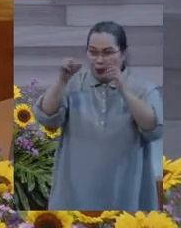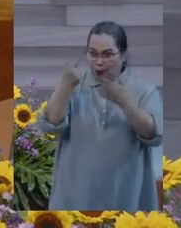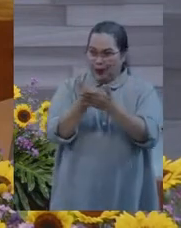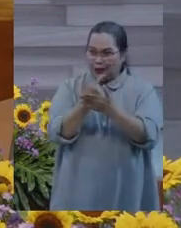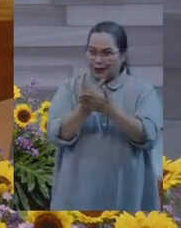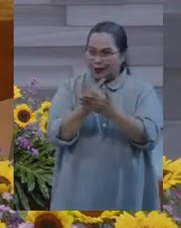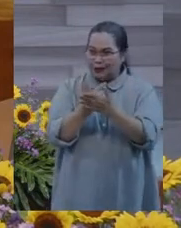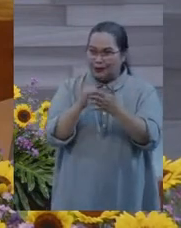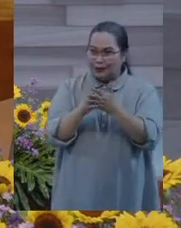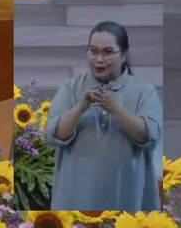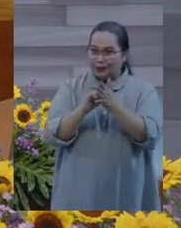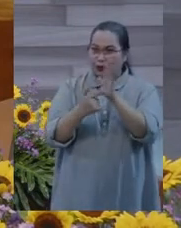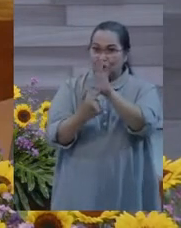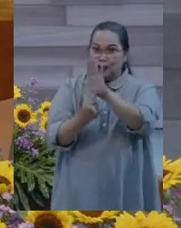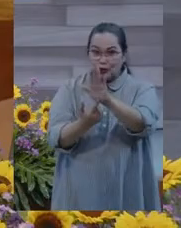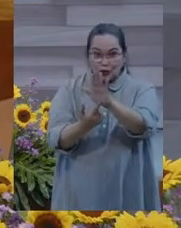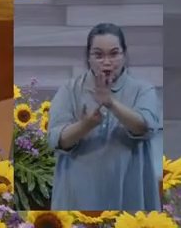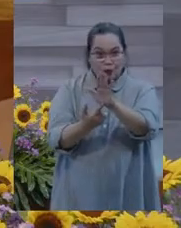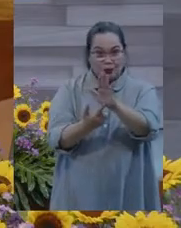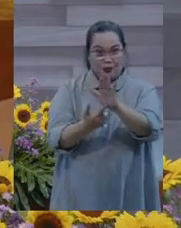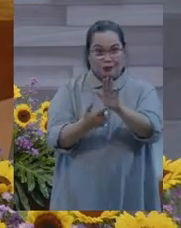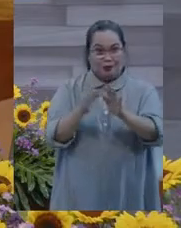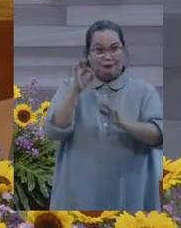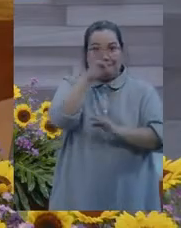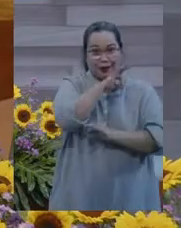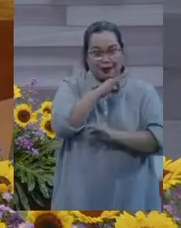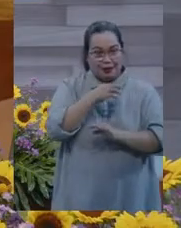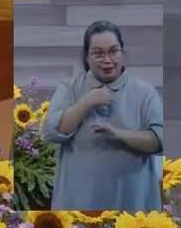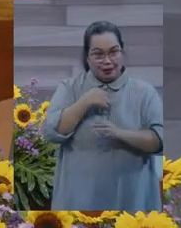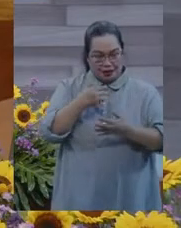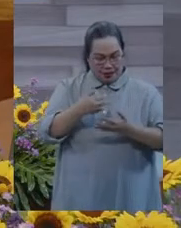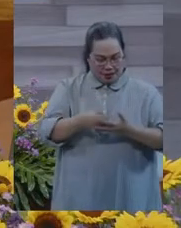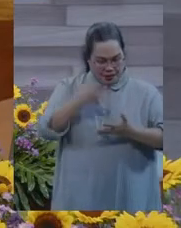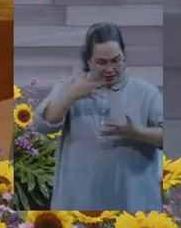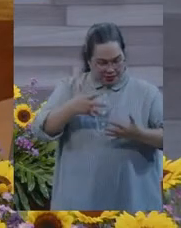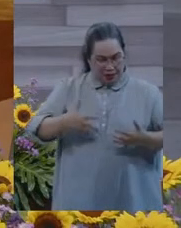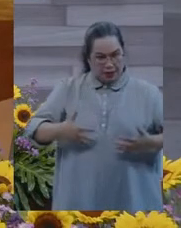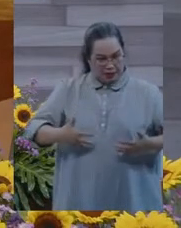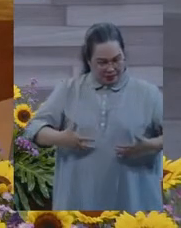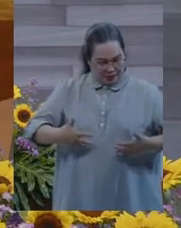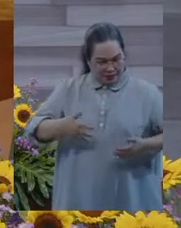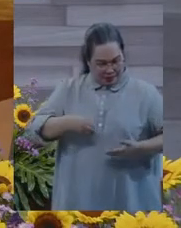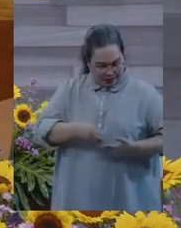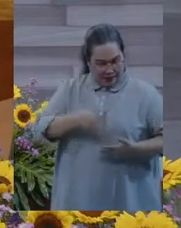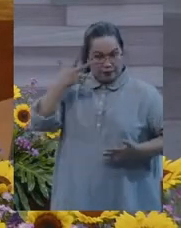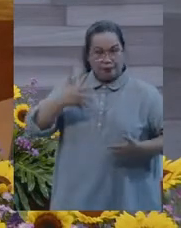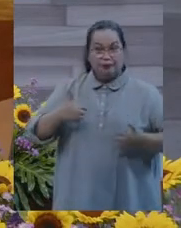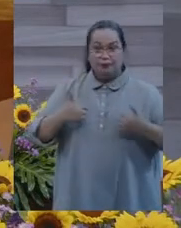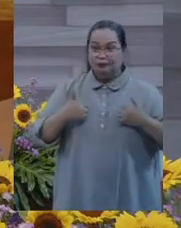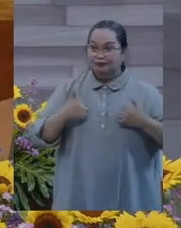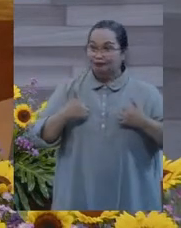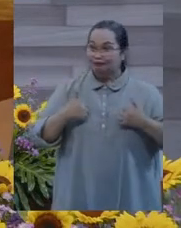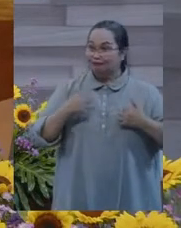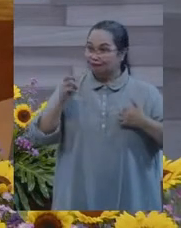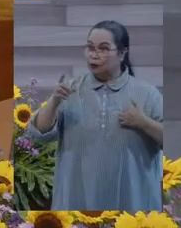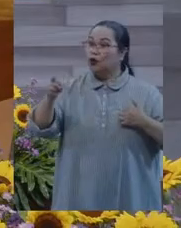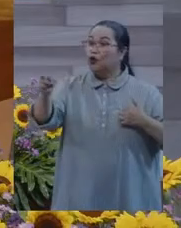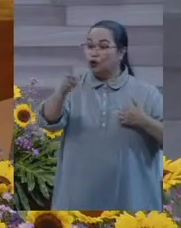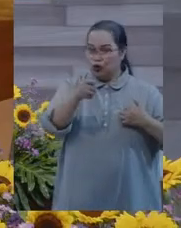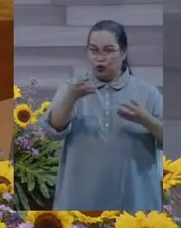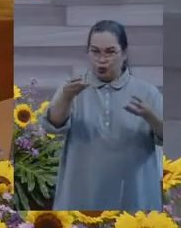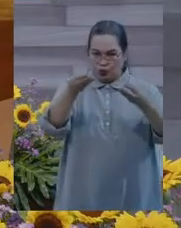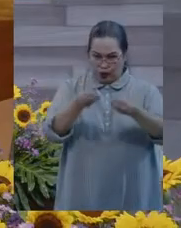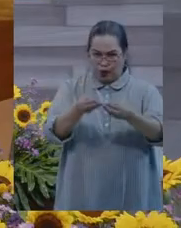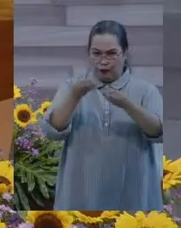gospel na mali, isang gospel of health and wealth, material prosperity, na magbigay lamang kayo, kayo